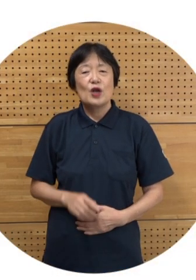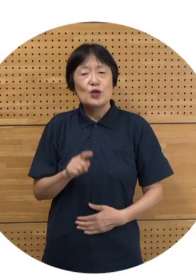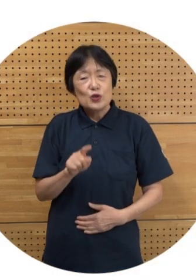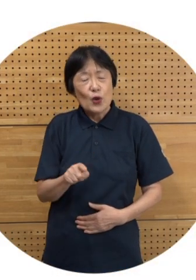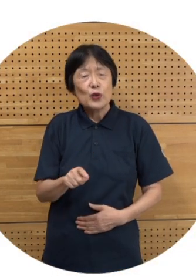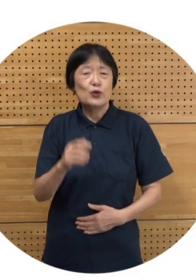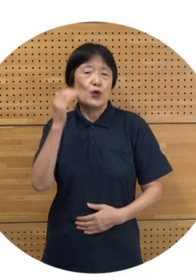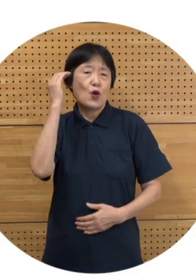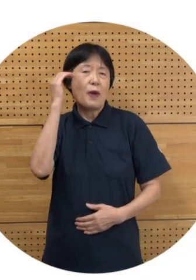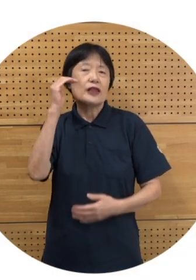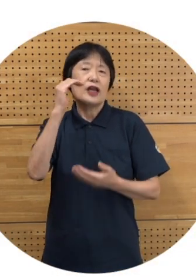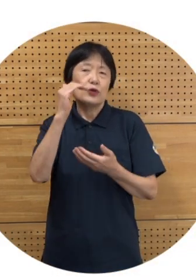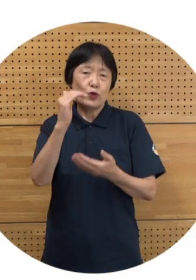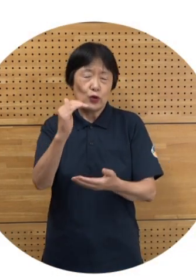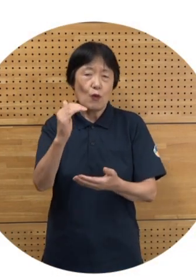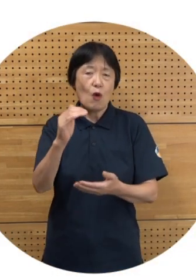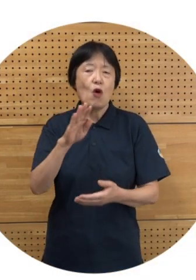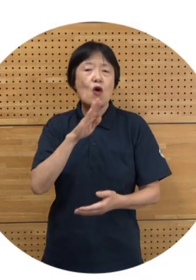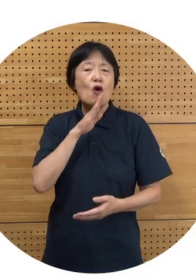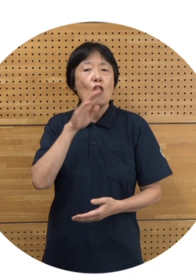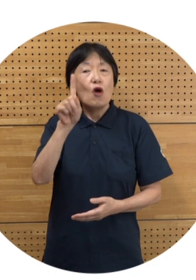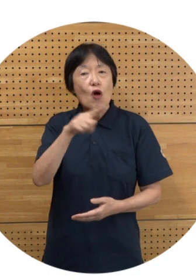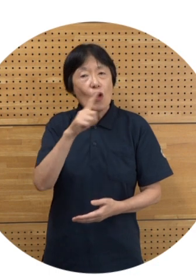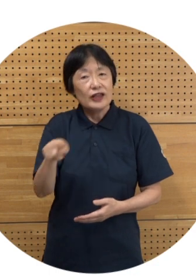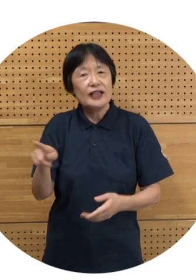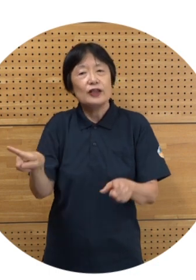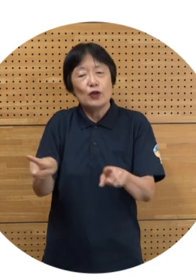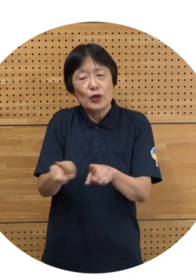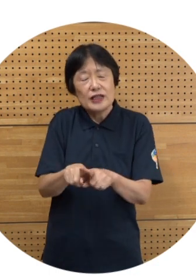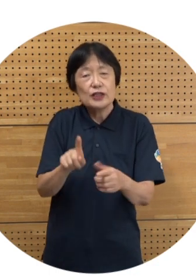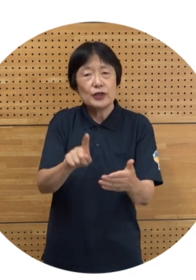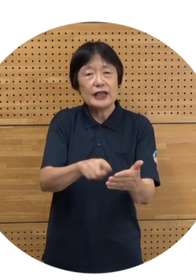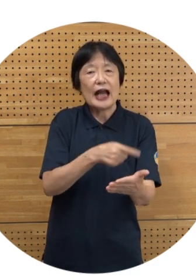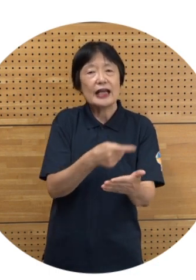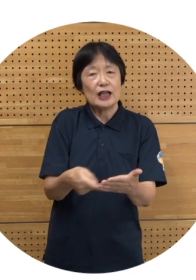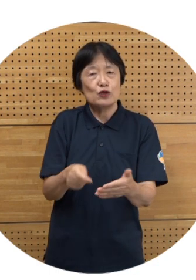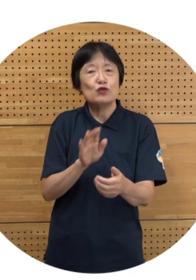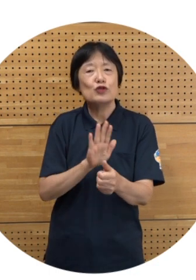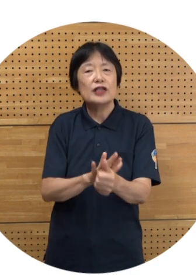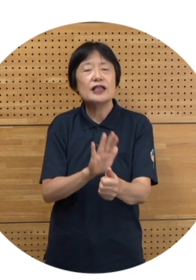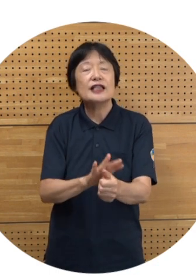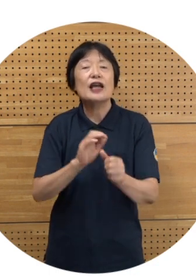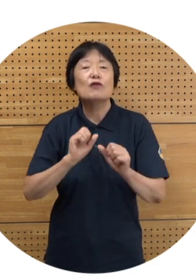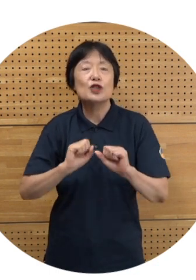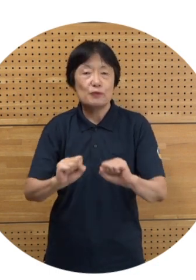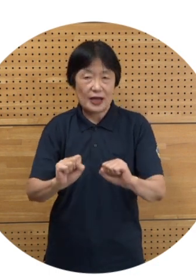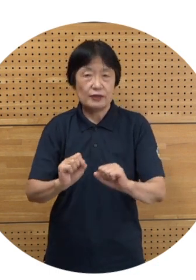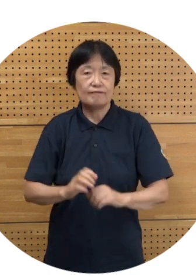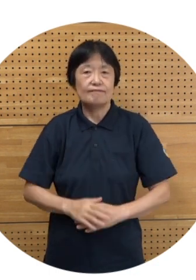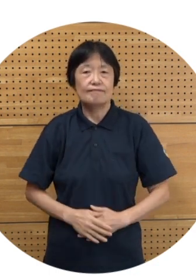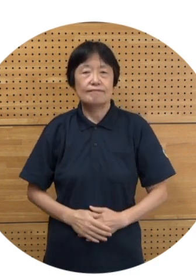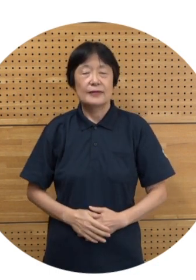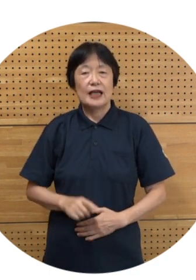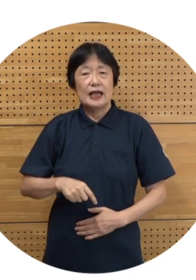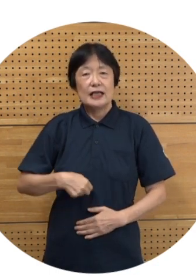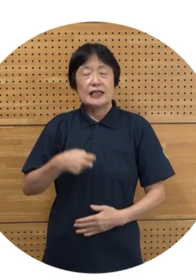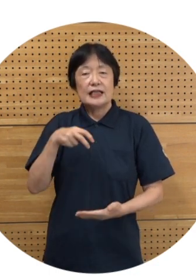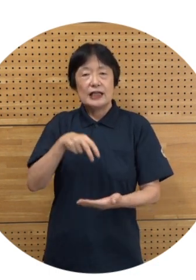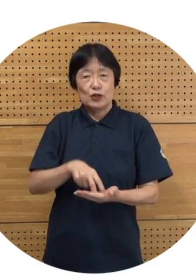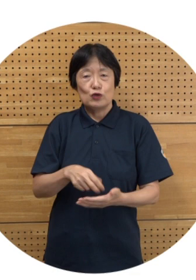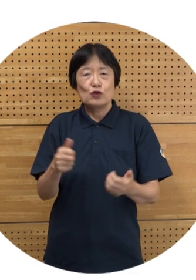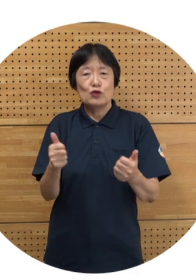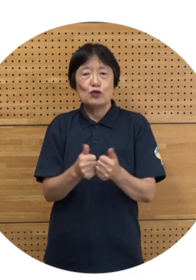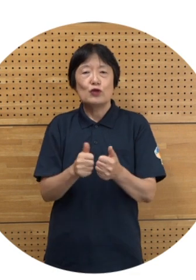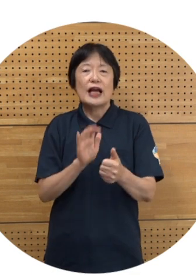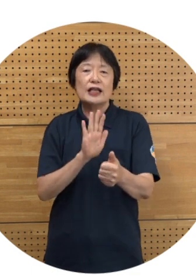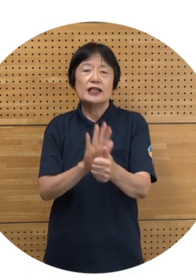このようなお困りごとをご本人様と一緒に解決するお手伝いをしています。 自立相談支援事業